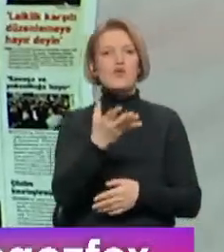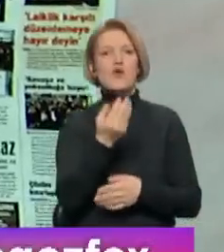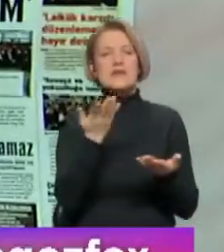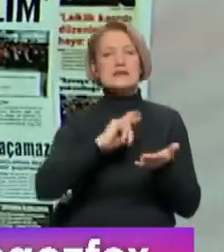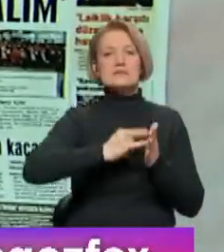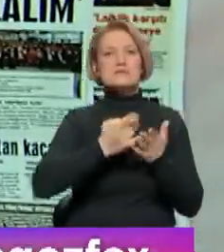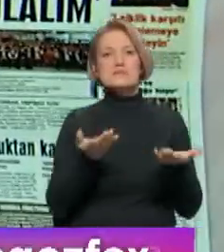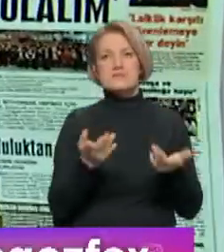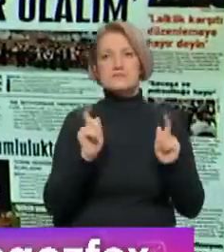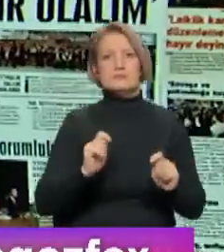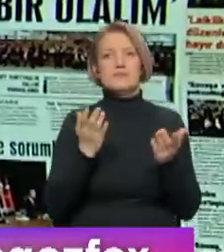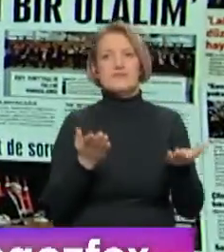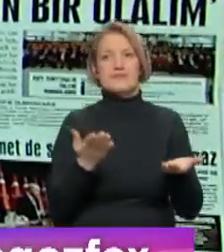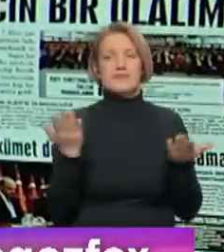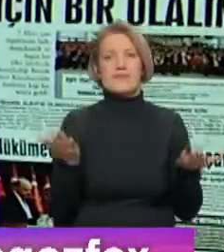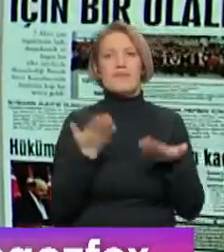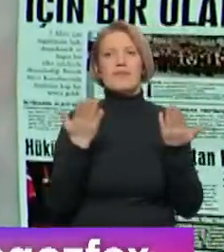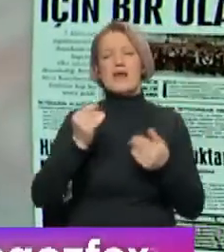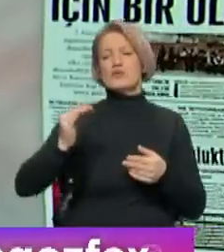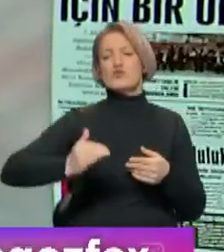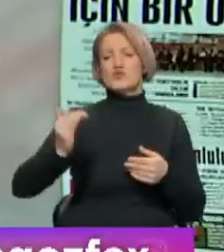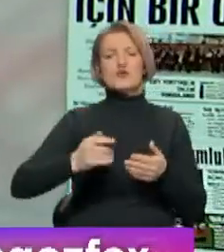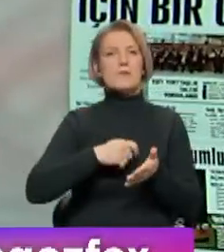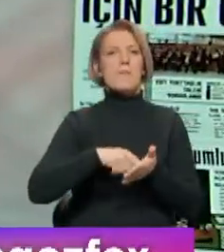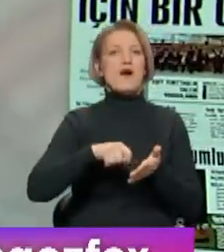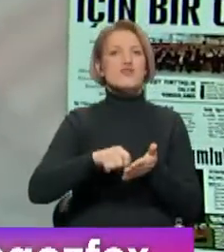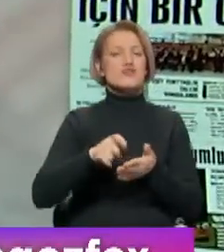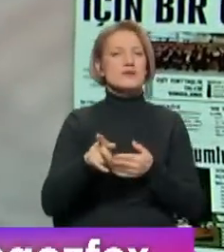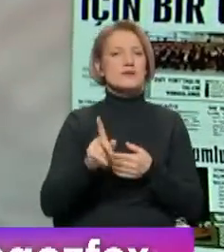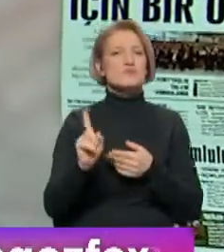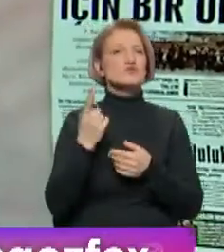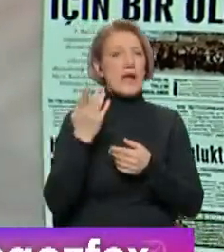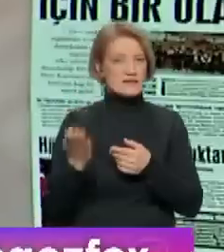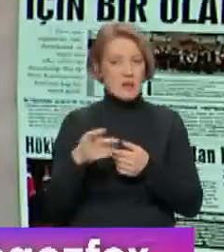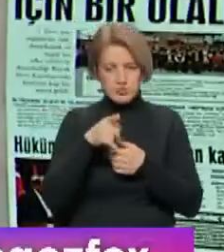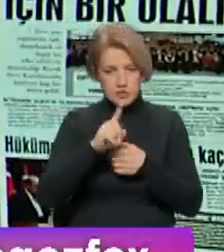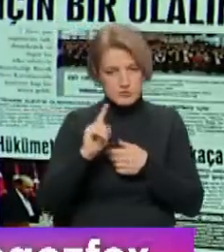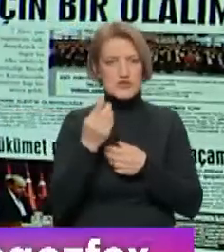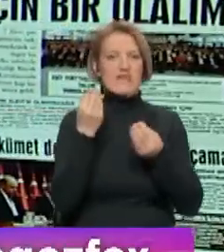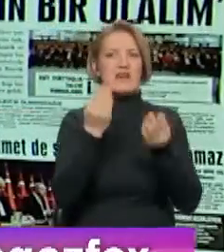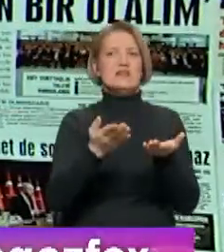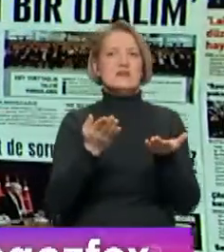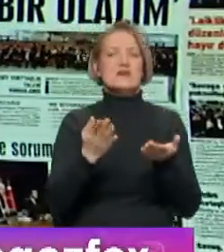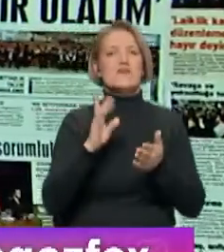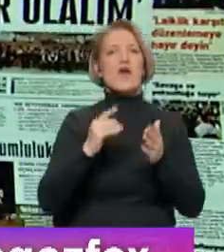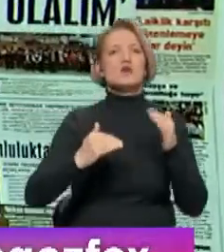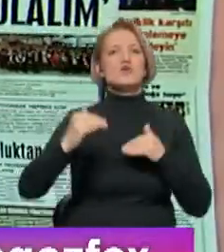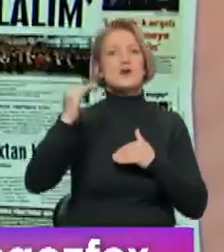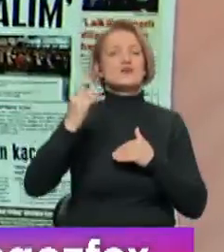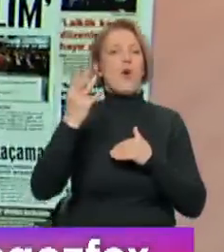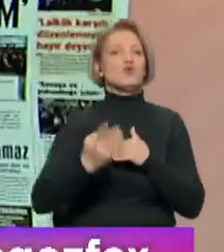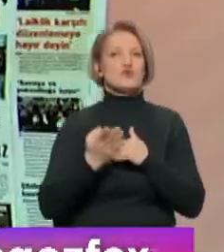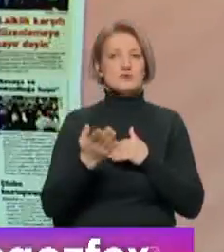Nasıl geçinecekler ya da en düşük emekli maaşı ne olacak Müjde ise bunun müjdesi verilsin ve yukarıda